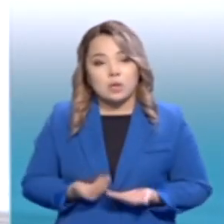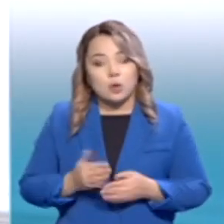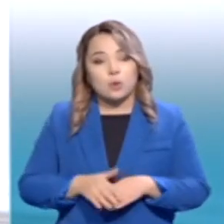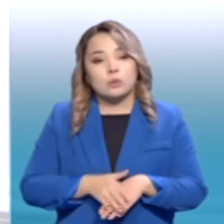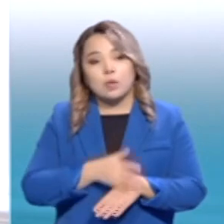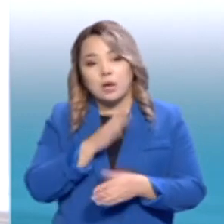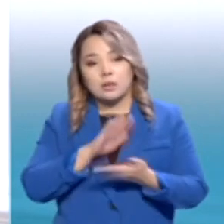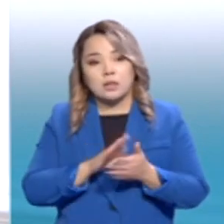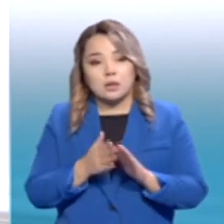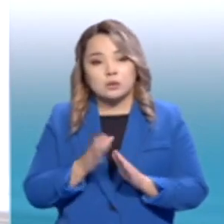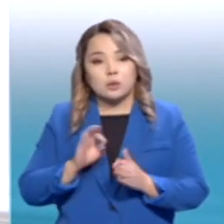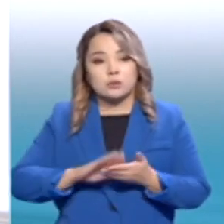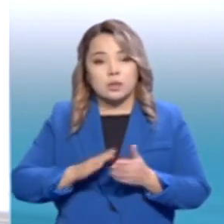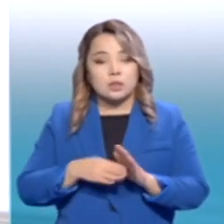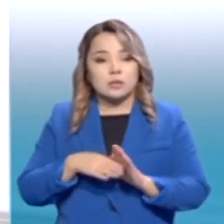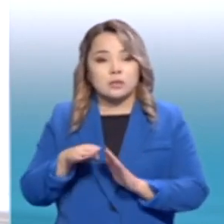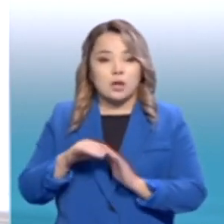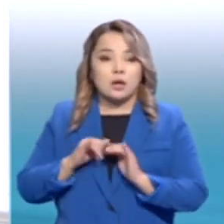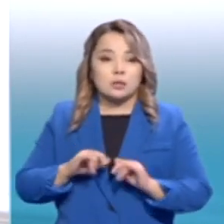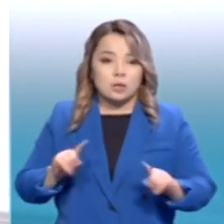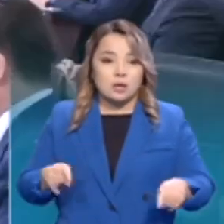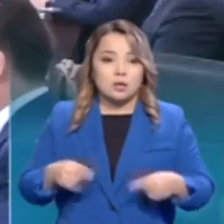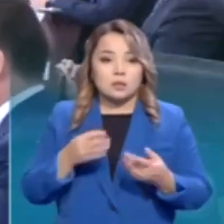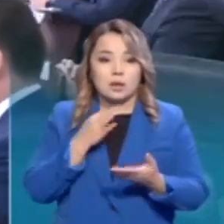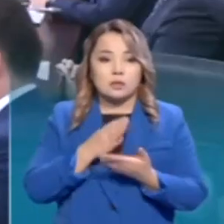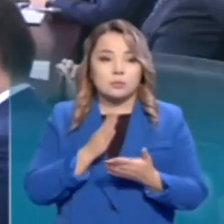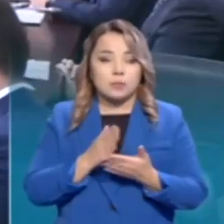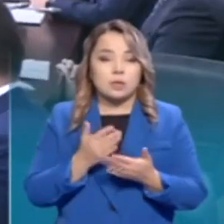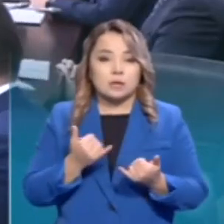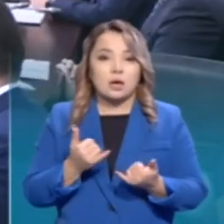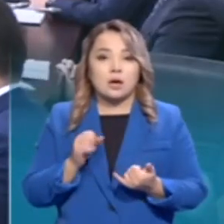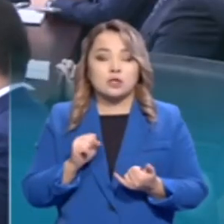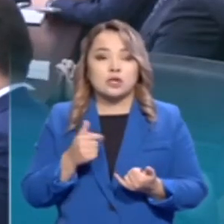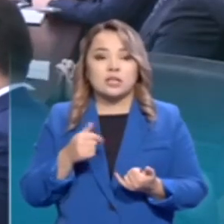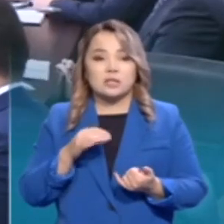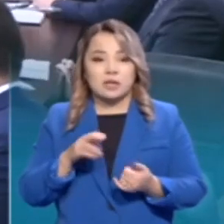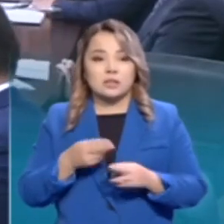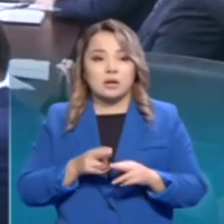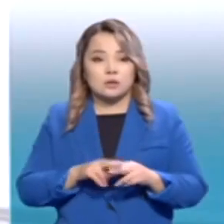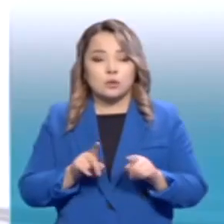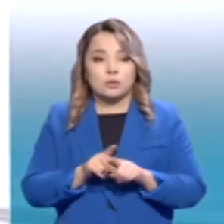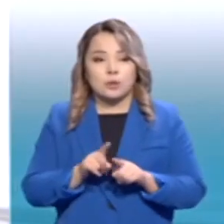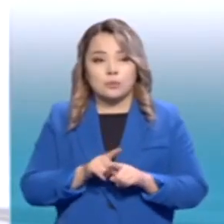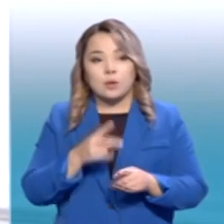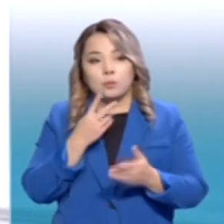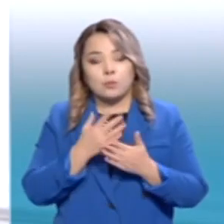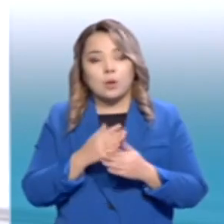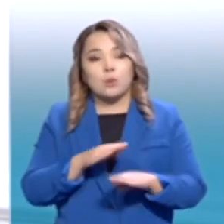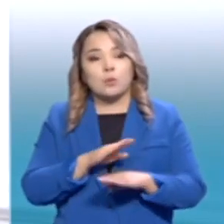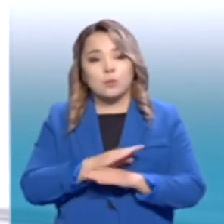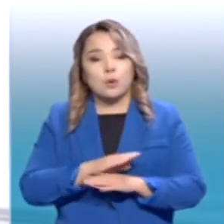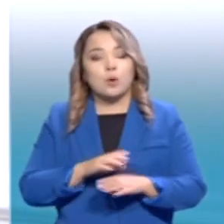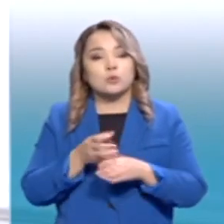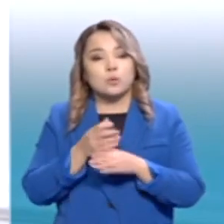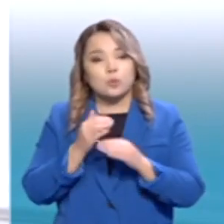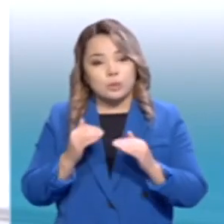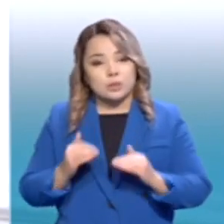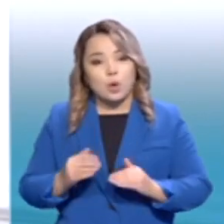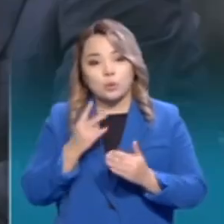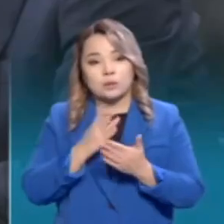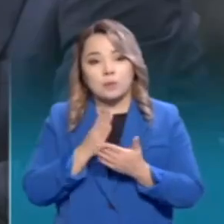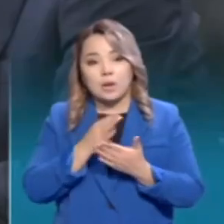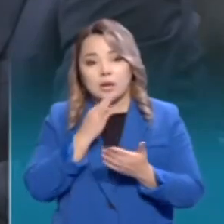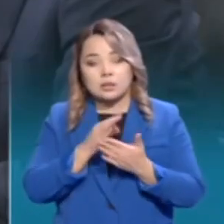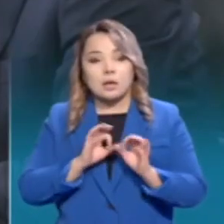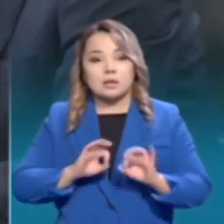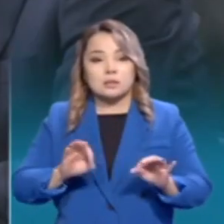ұзақтығымен әлеуметтік әл-ауқатын арттыру болып табылады. Ажар Гиният сондай-ақ елде өлім жетім көрсеткіші төмендігін айтты. Жобаның оңтайлы түсі көп